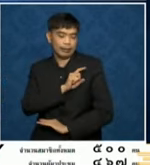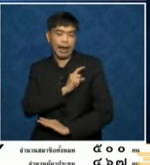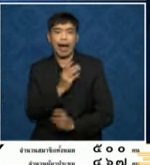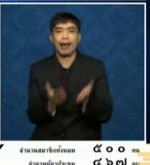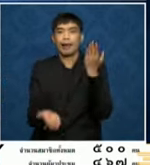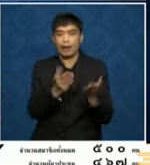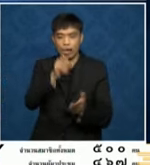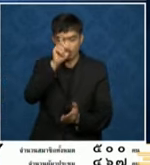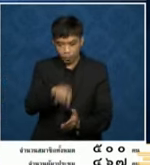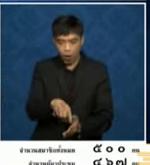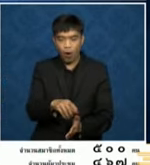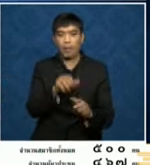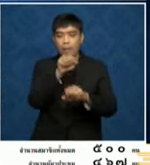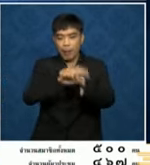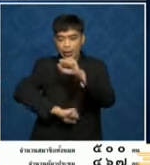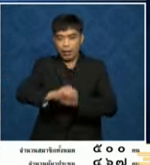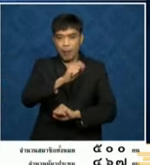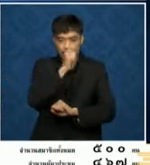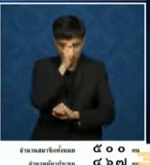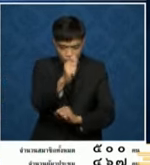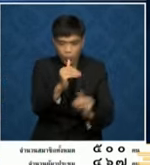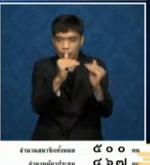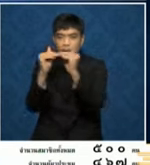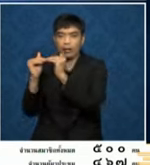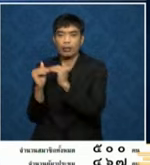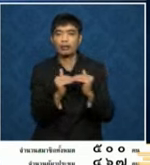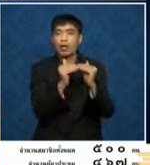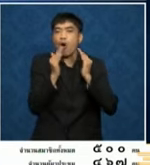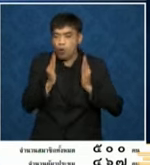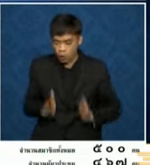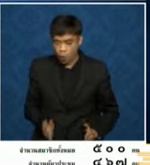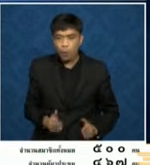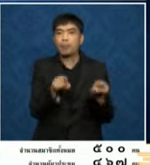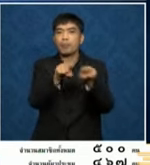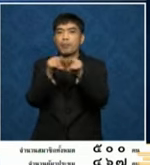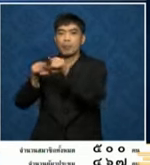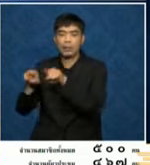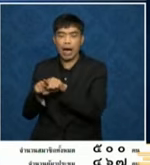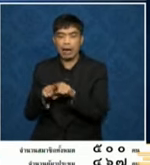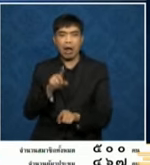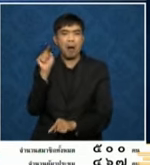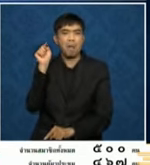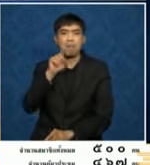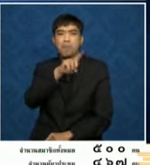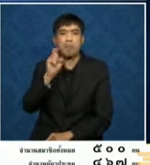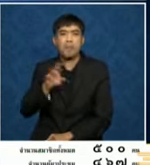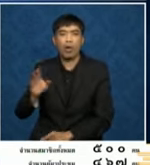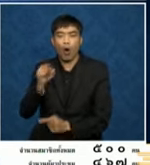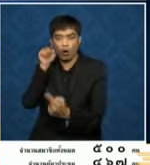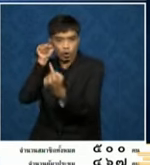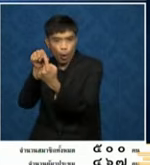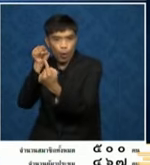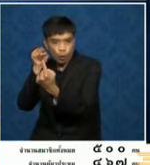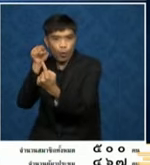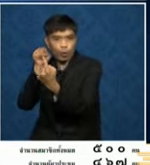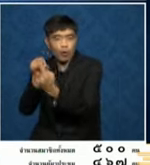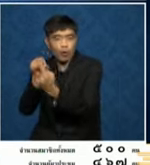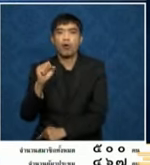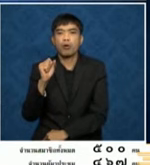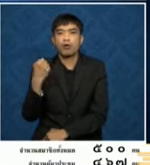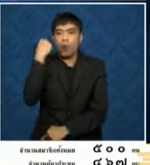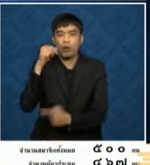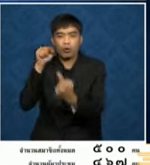ปฏิบัติอย่างเท่าเทียมและเสมอภาคอย่างสมควรเป็นมนุษย์และไม่ควรยึดติดกับความมั่นคงแห่งรัฐเป็นหลักค่ะเพราะเพียงแค่เกิด